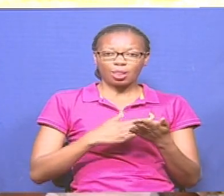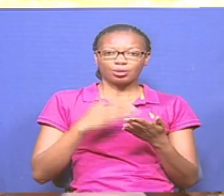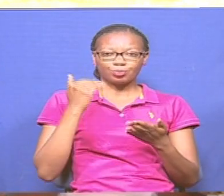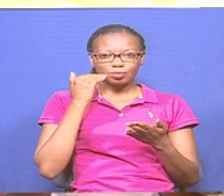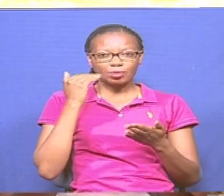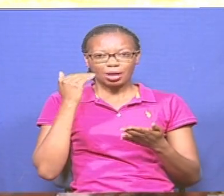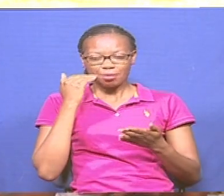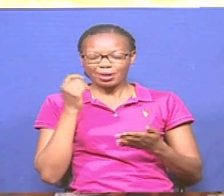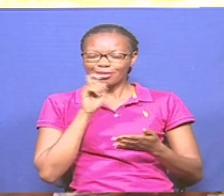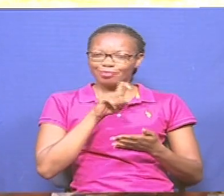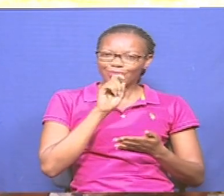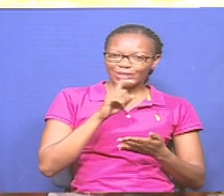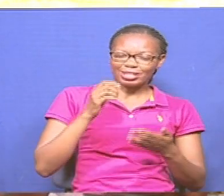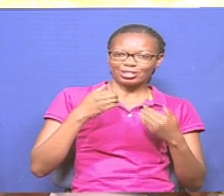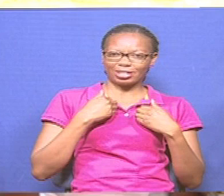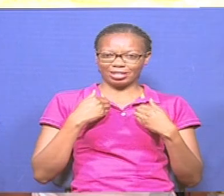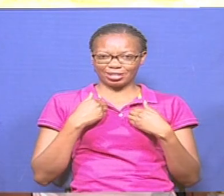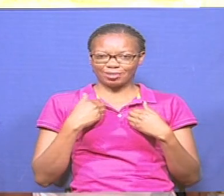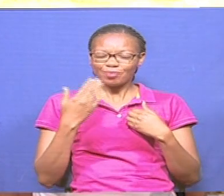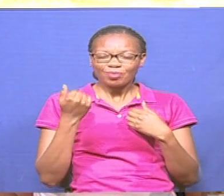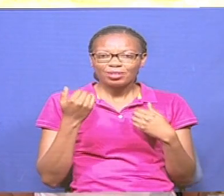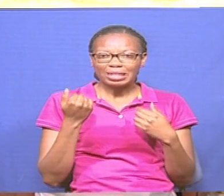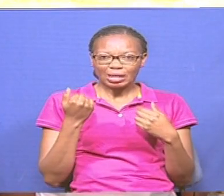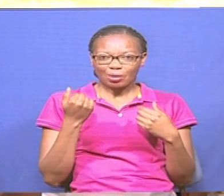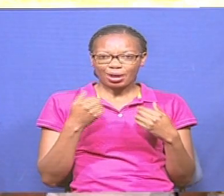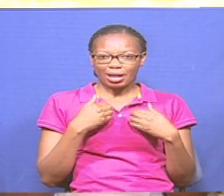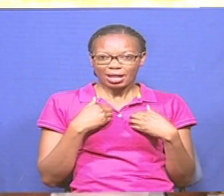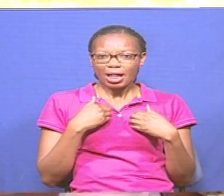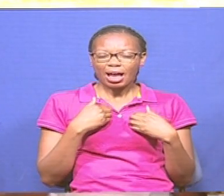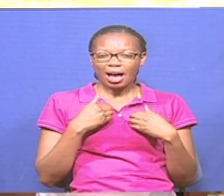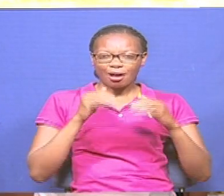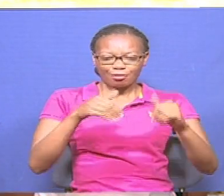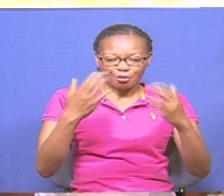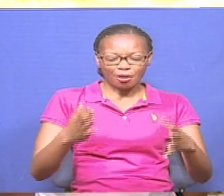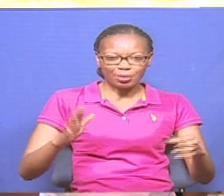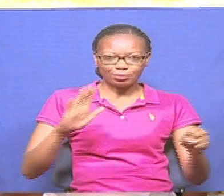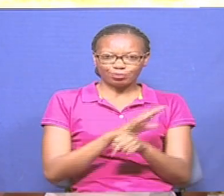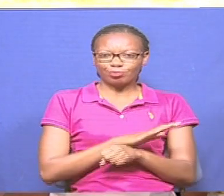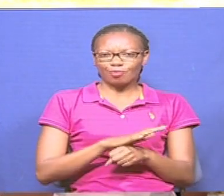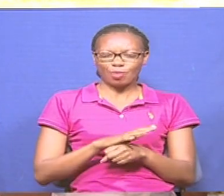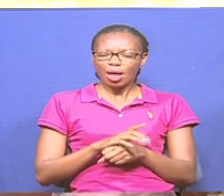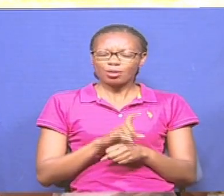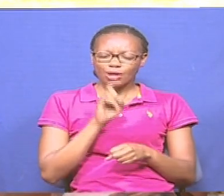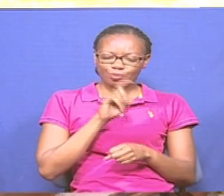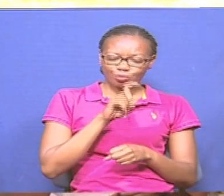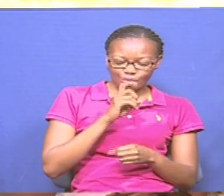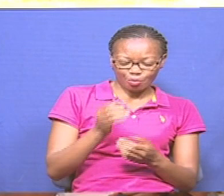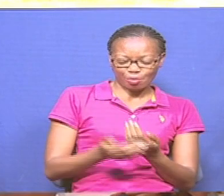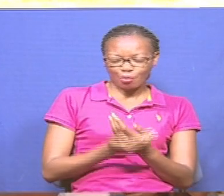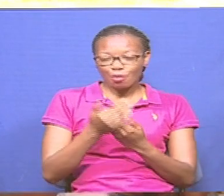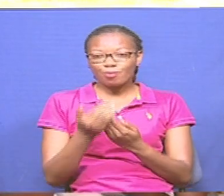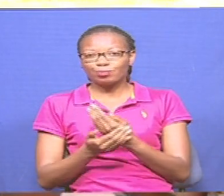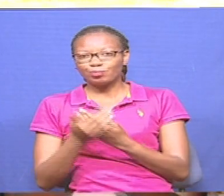meatloaf kutoka kwa nyama ya kuku. Because unajua kuna wakulima wengi sana siku hizi wanafuga